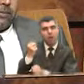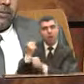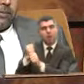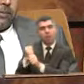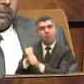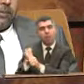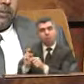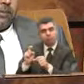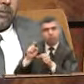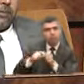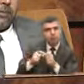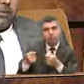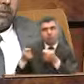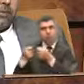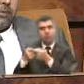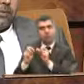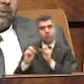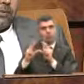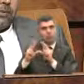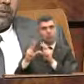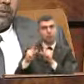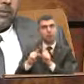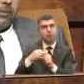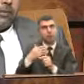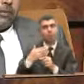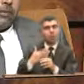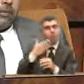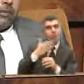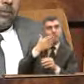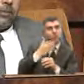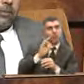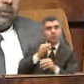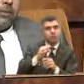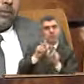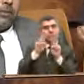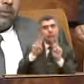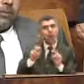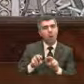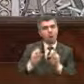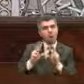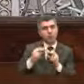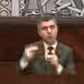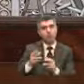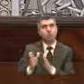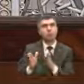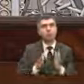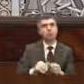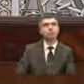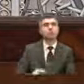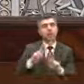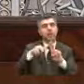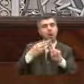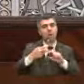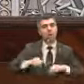إدماج اجتماعي ومهني أفضل خريجي الجامعات؟ شكرا. شكرا سيد النائب. جواب